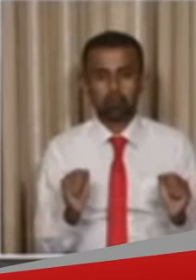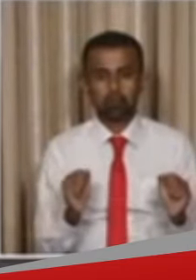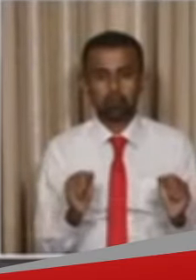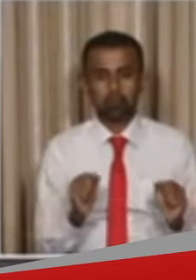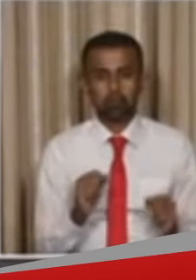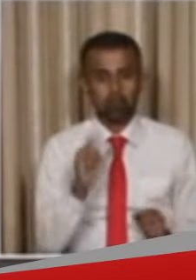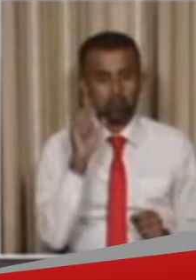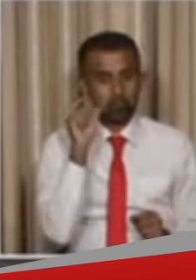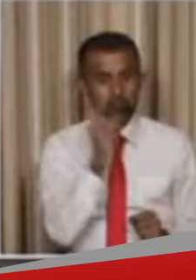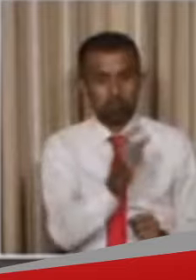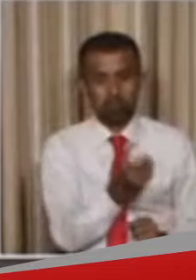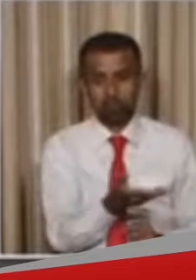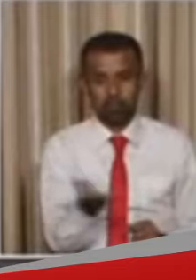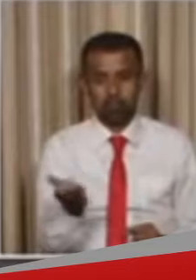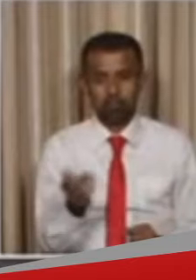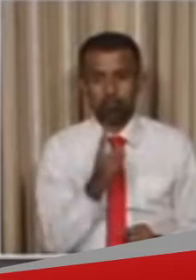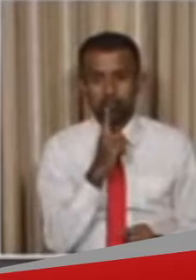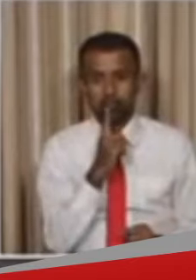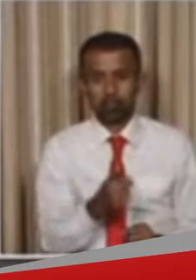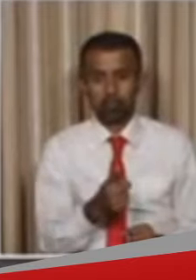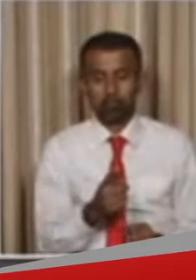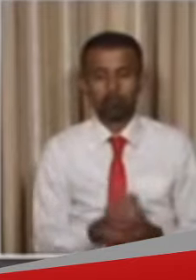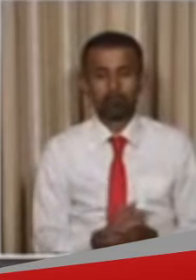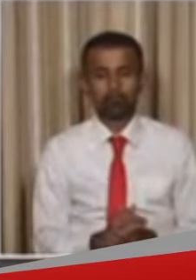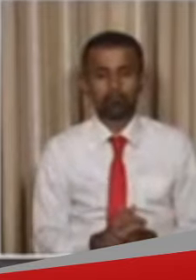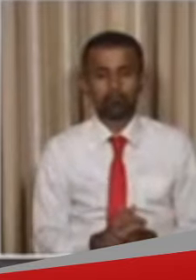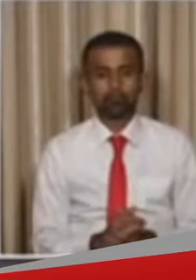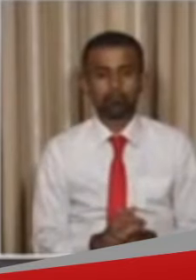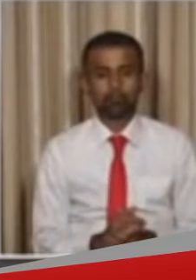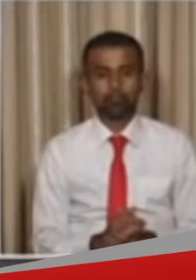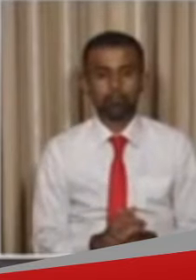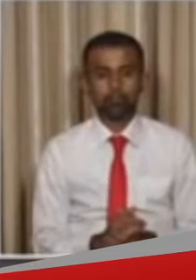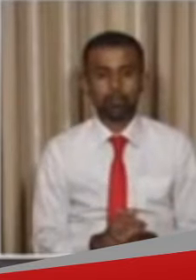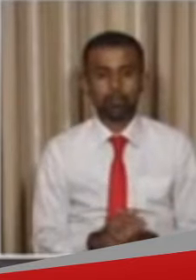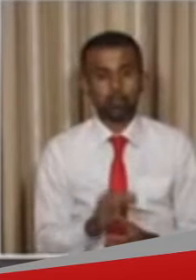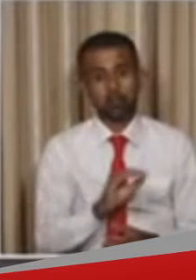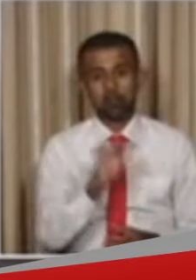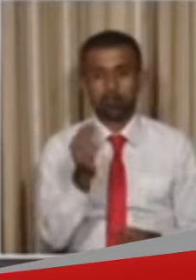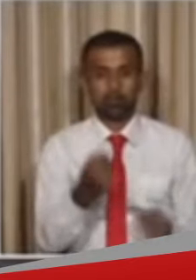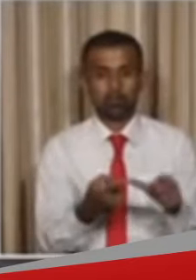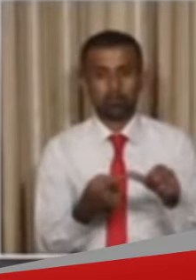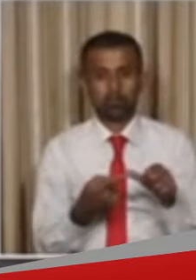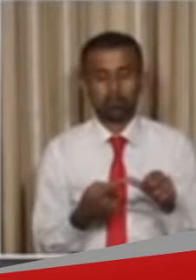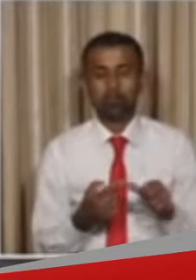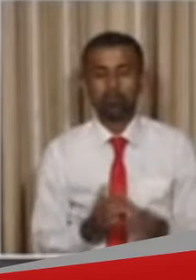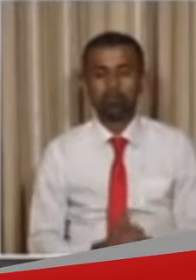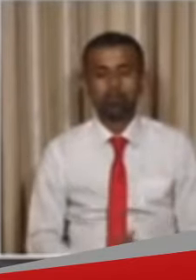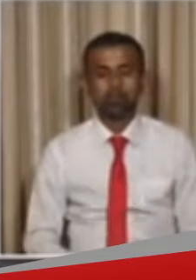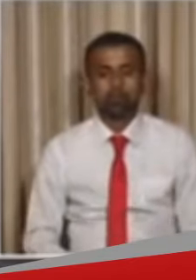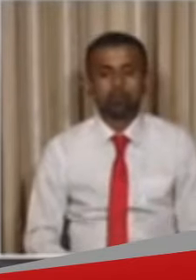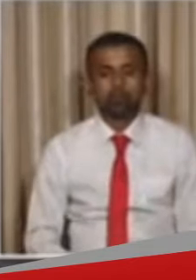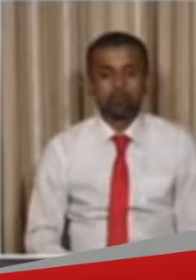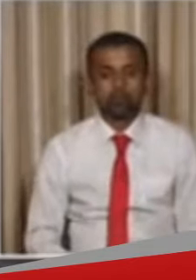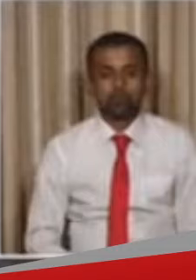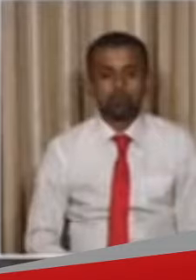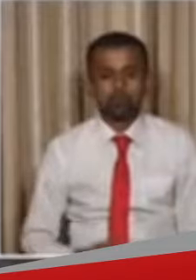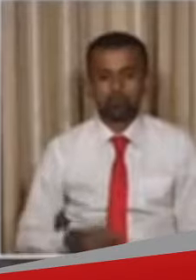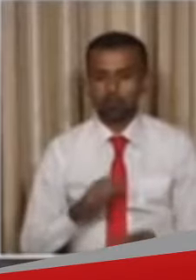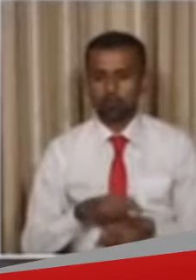අවධානය යොමු කරන්න කියලා මම ඉල්ලනවා. ඒ විතරක් නෙමෙයි, මම ඔබතුමා පස්සේ උත්තර දෙන්න. එහෙනම් මගේ වෙලාවෙන් ගන්න